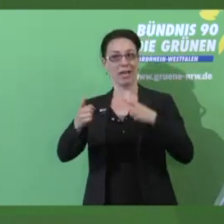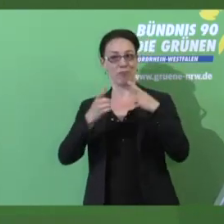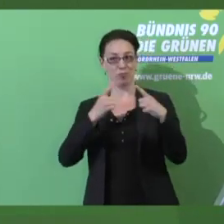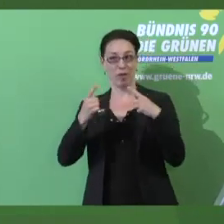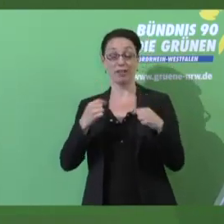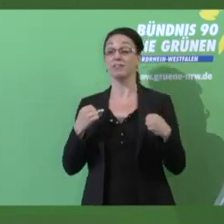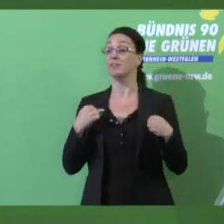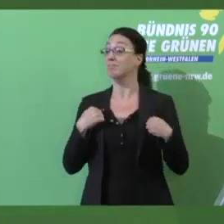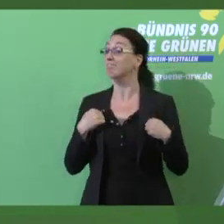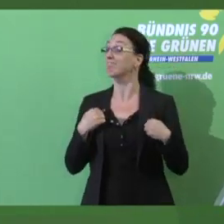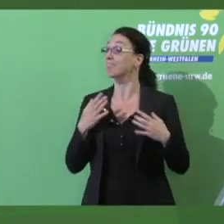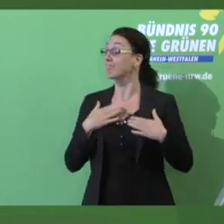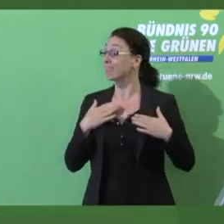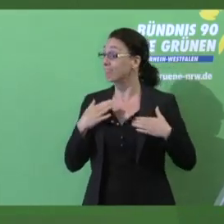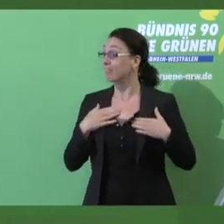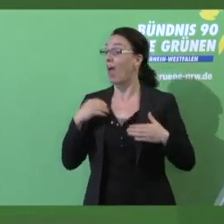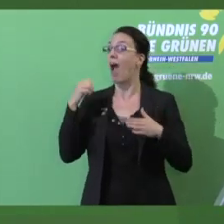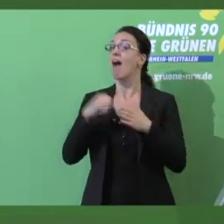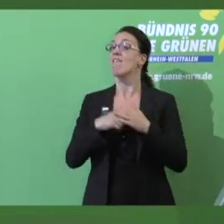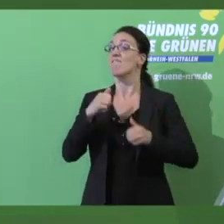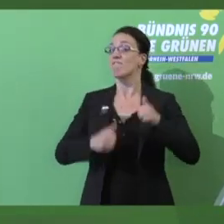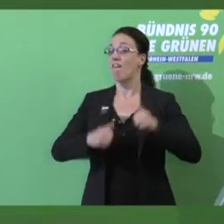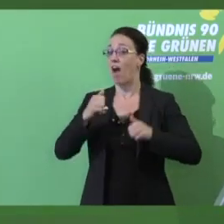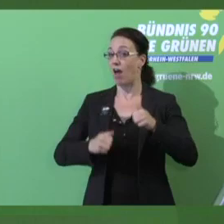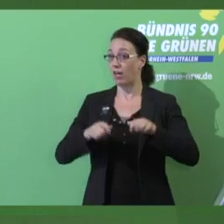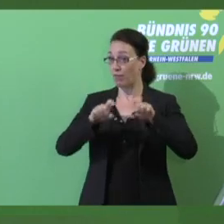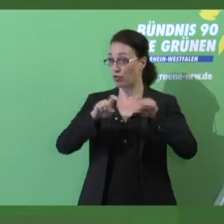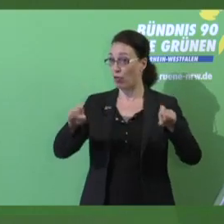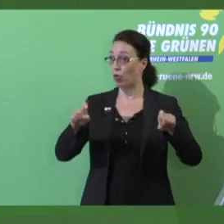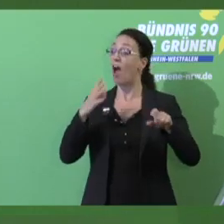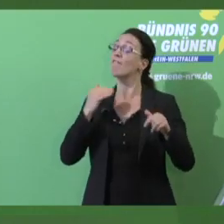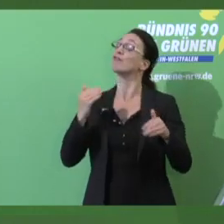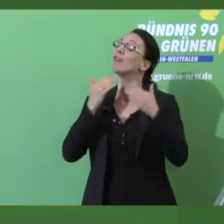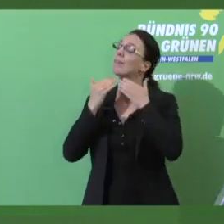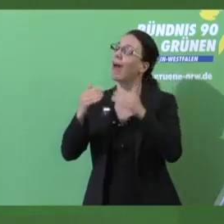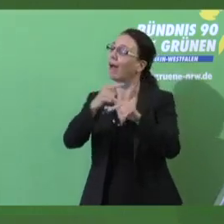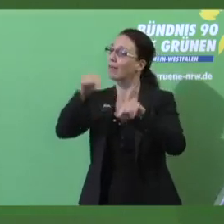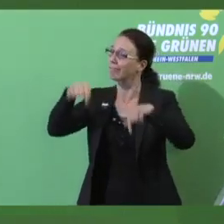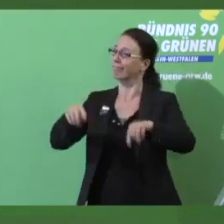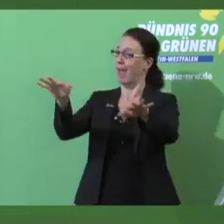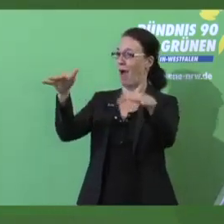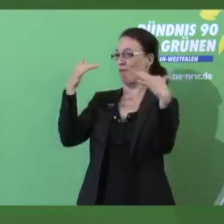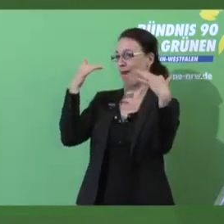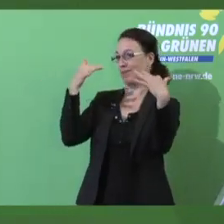getreu meinem letzten Wahlkampf-Slogan in Köln für besseren Verkehr, danke ich euch für die Aufmerksamkeit.